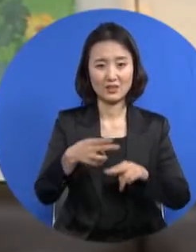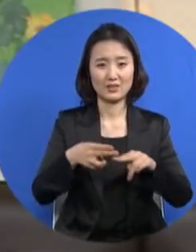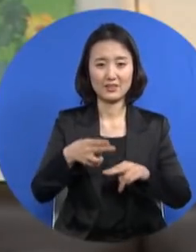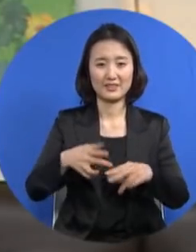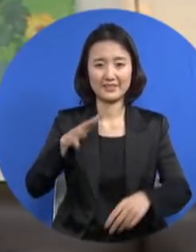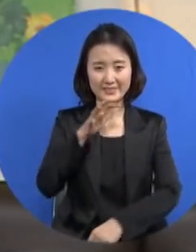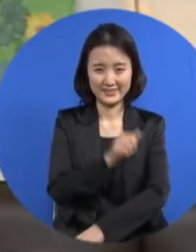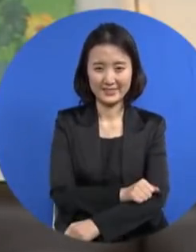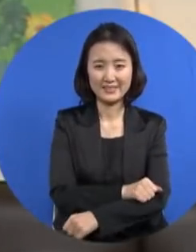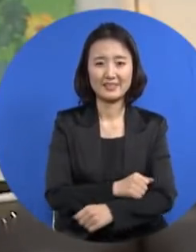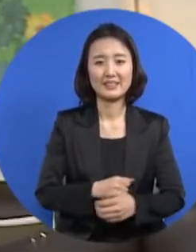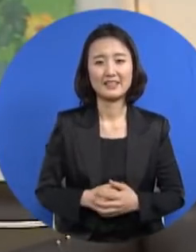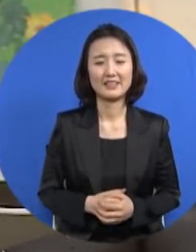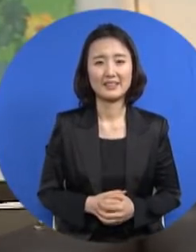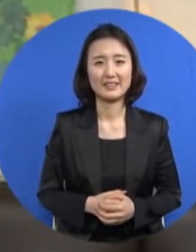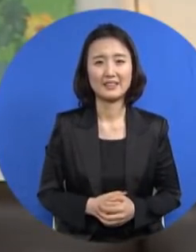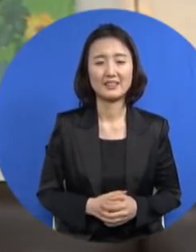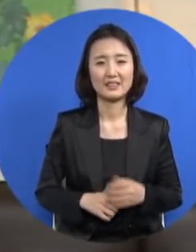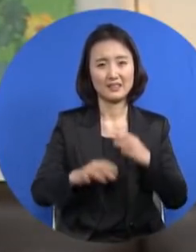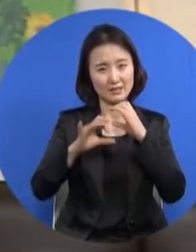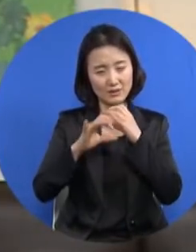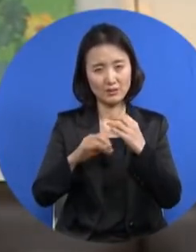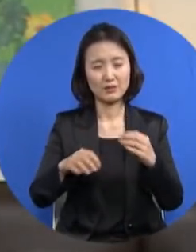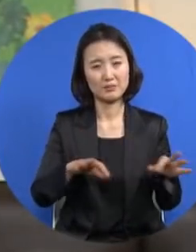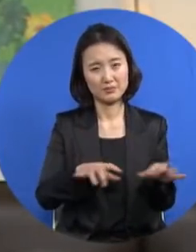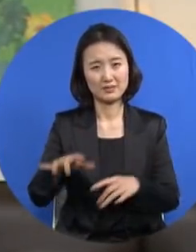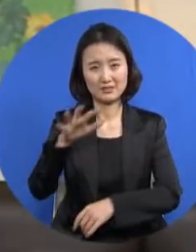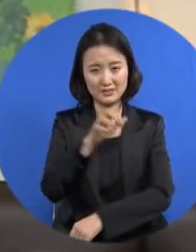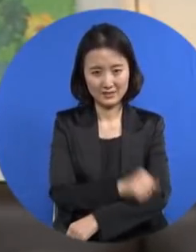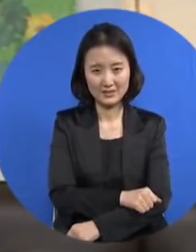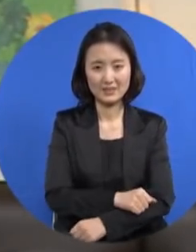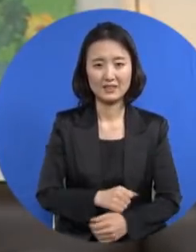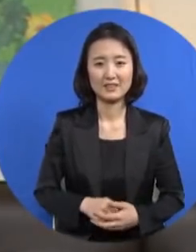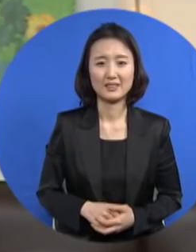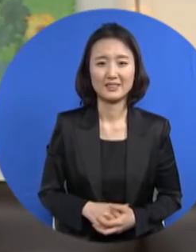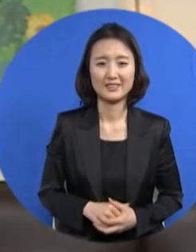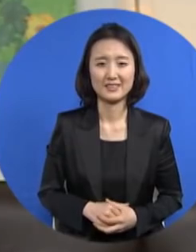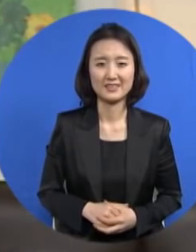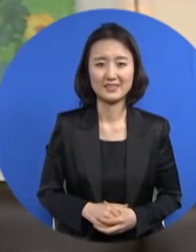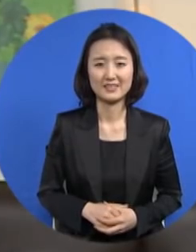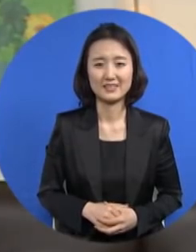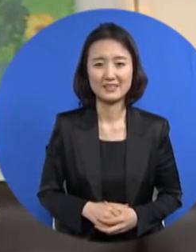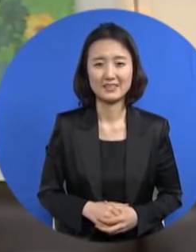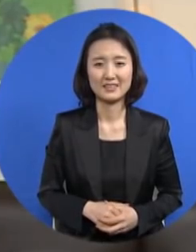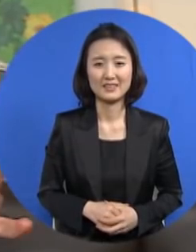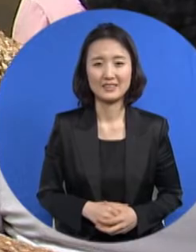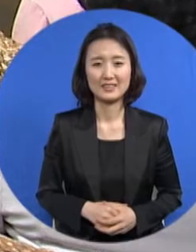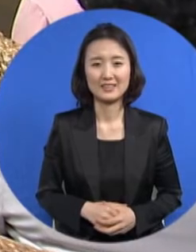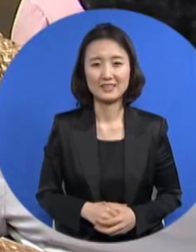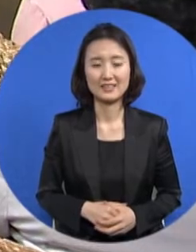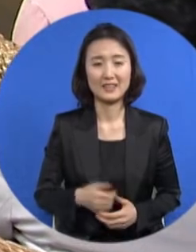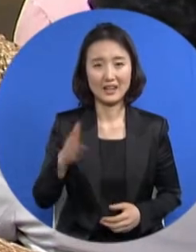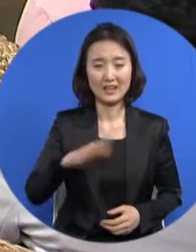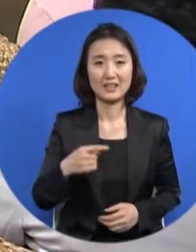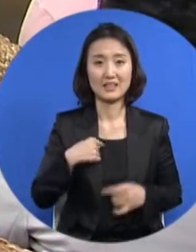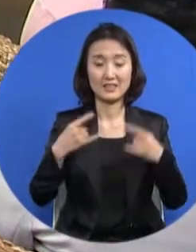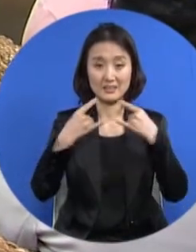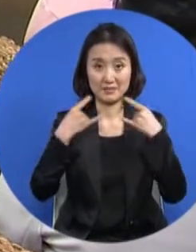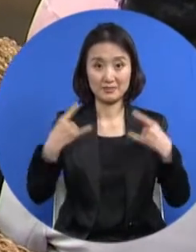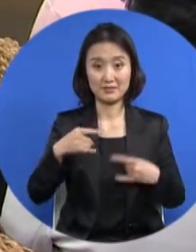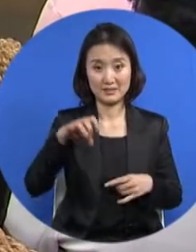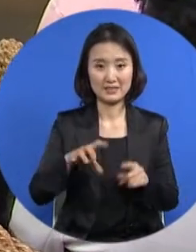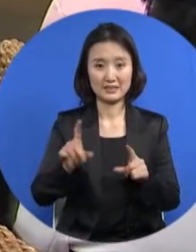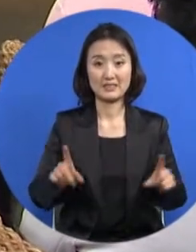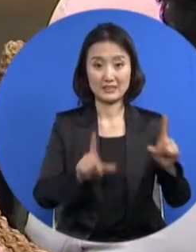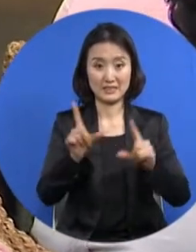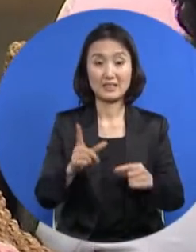잘하고 악기도 잘 다루고 되게 많죠. 이게 한 30까지 돼요. 근데 제가 프랑스에서